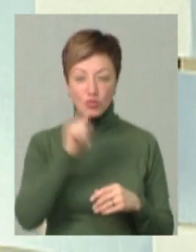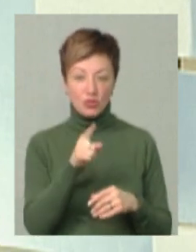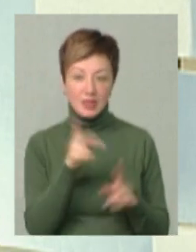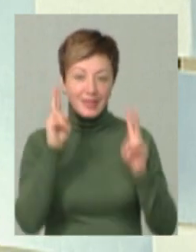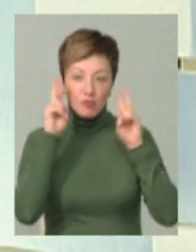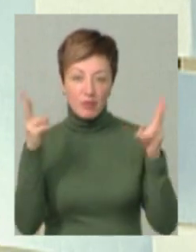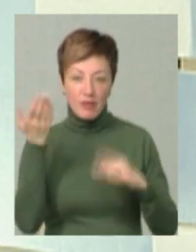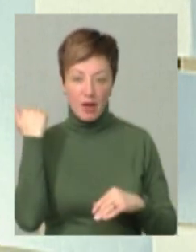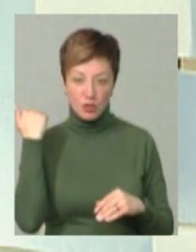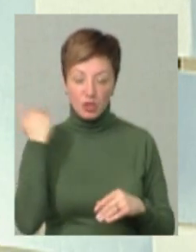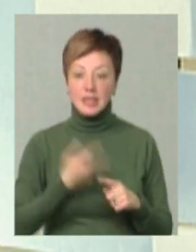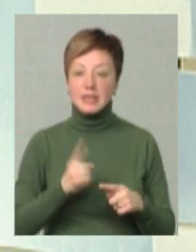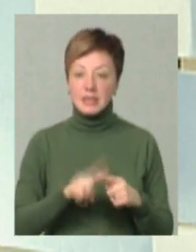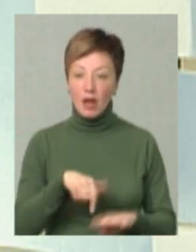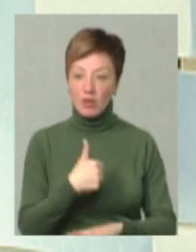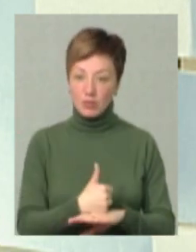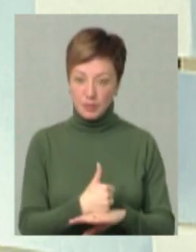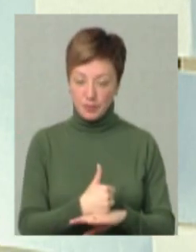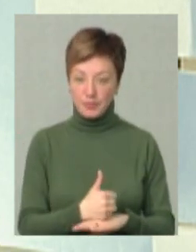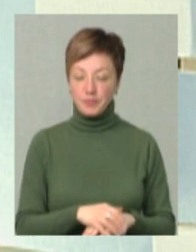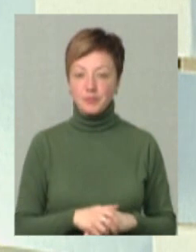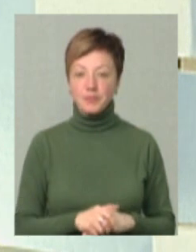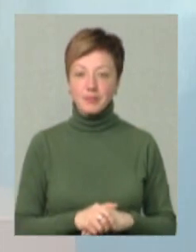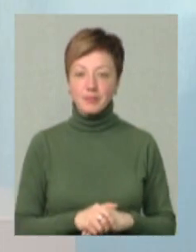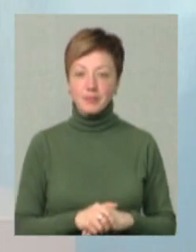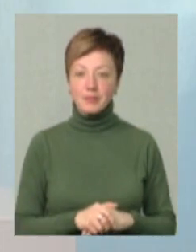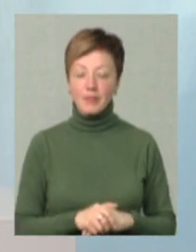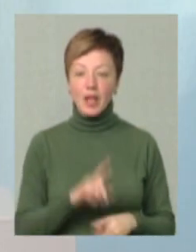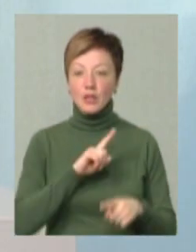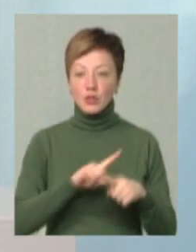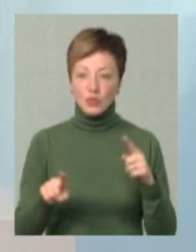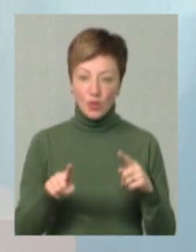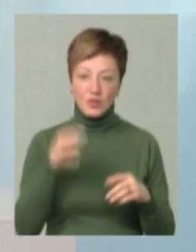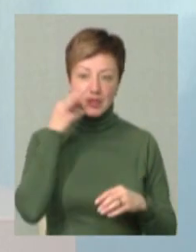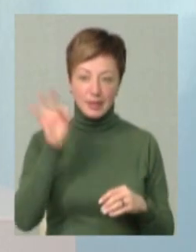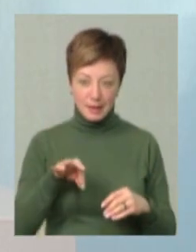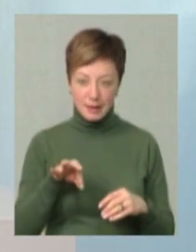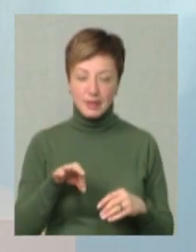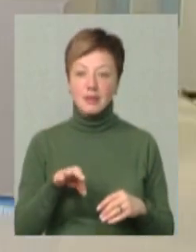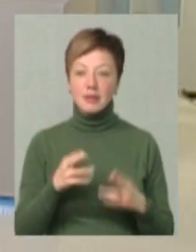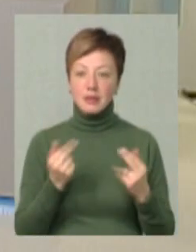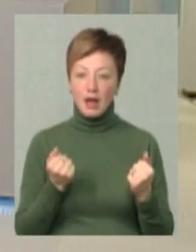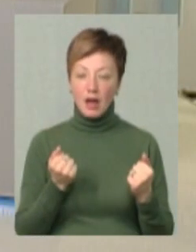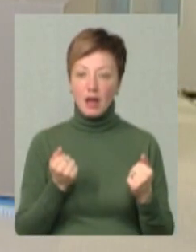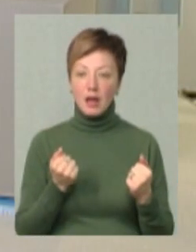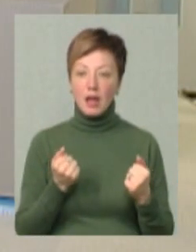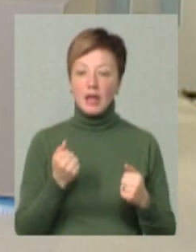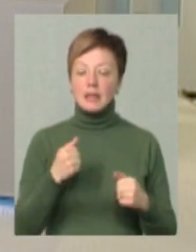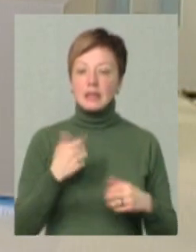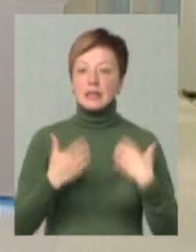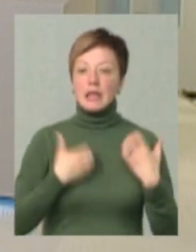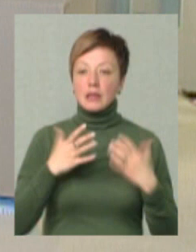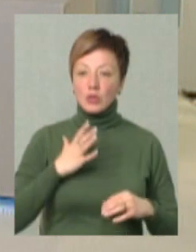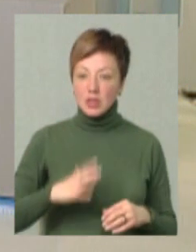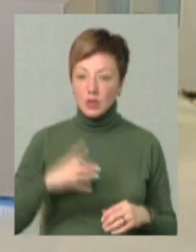ти не вмів раніше. Це ключова річ. Soft skills. Soft skills – це м'які навички само собою, тобто стресостійкість,